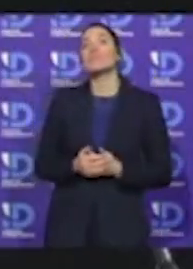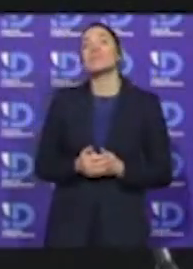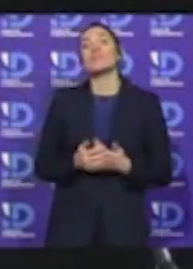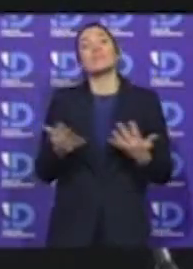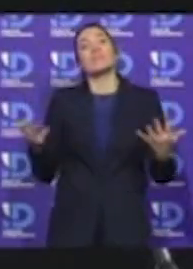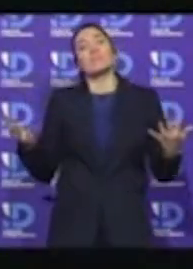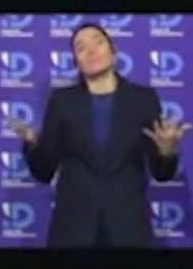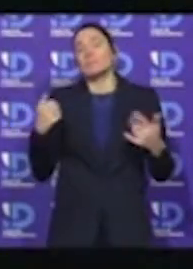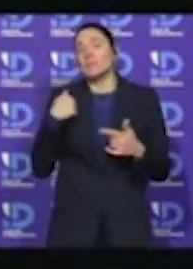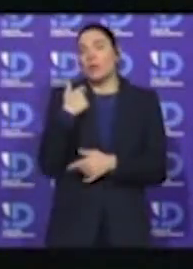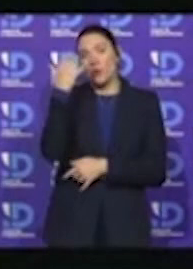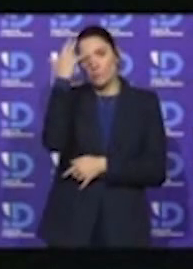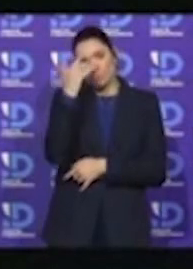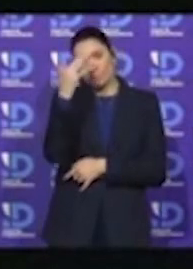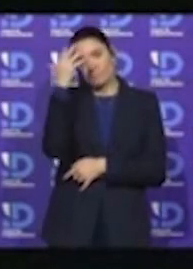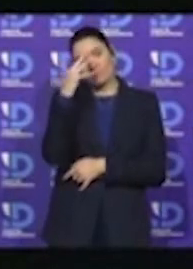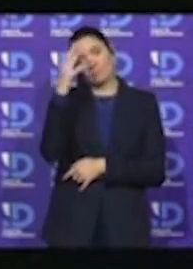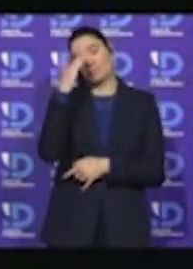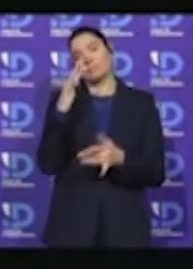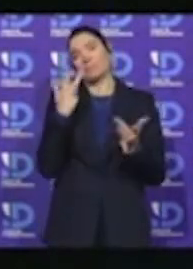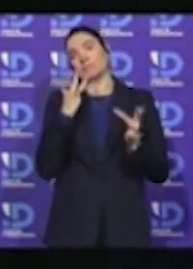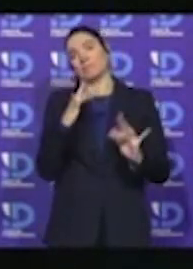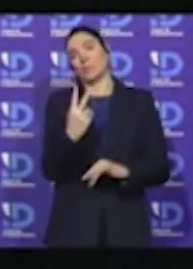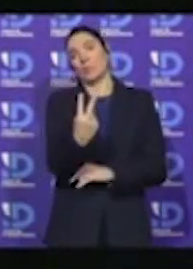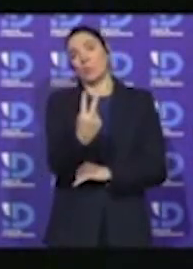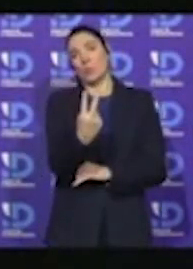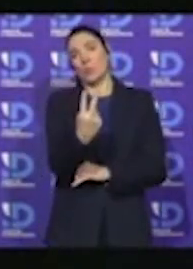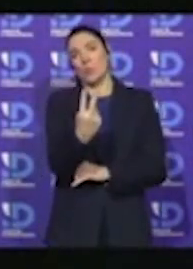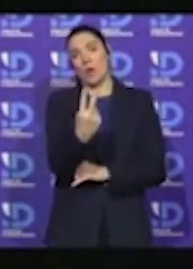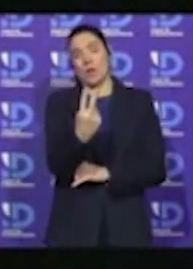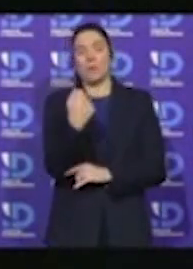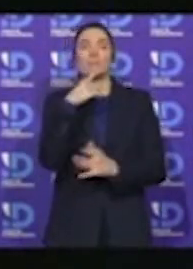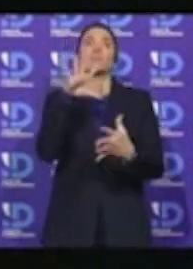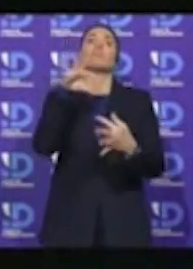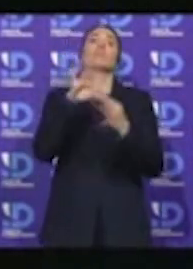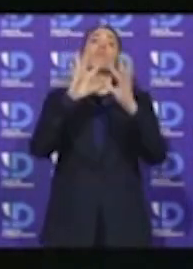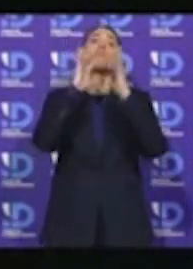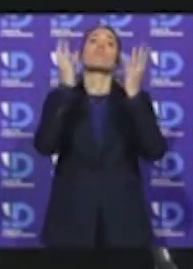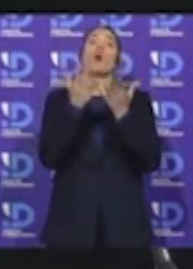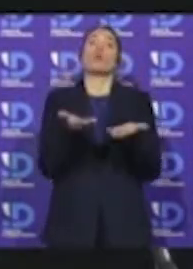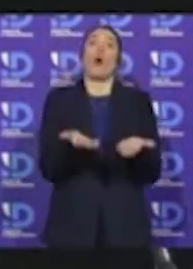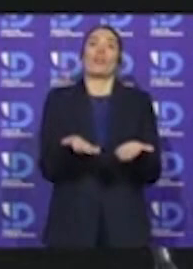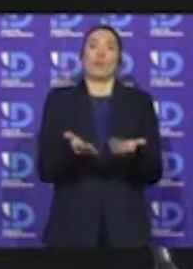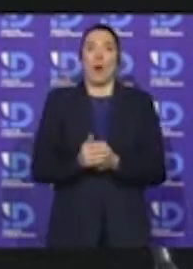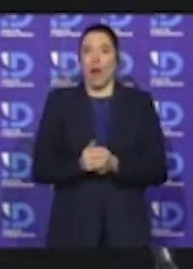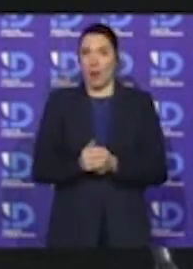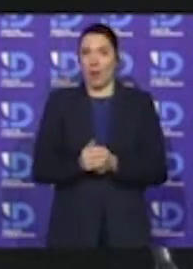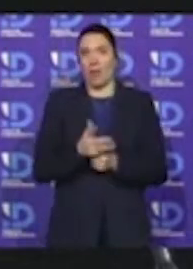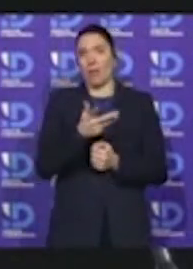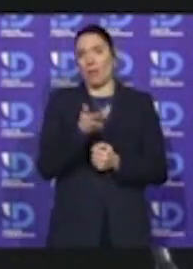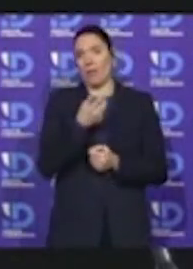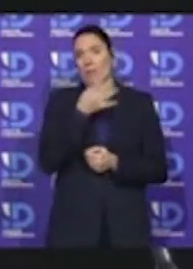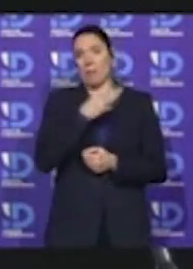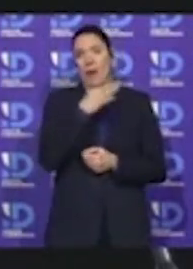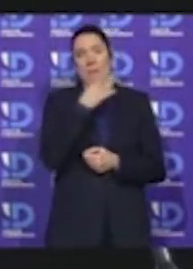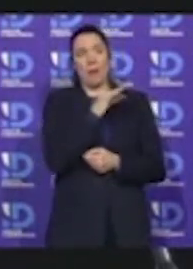due due riflessioni che ci portano nel mondo reale perché a leggere qualche giornale uno pensa di